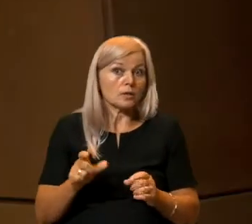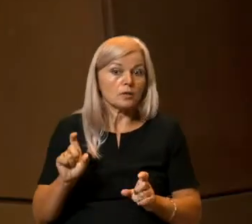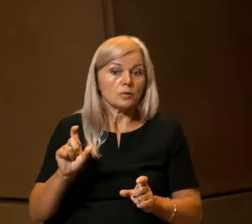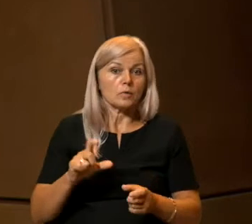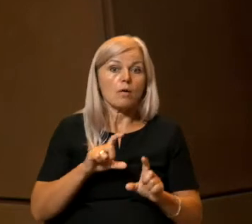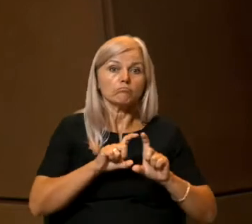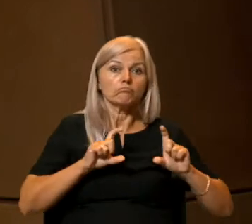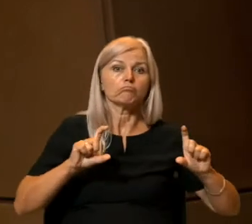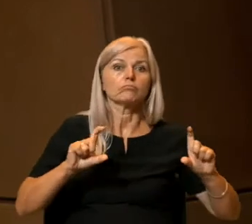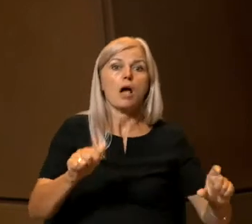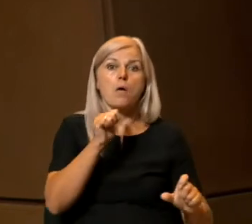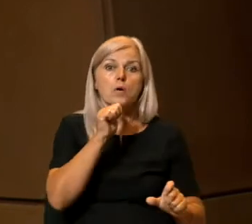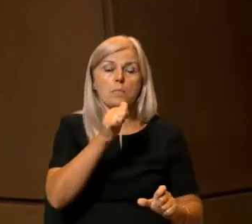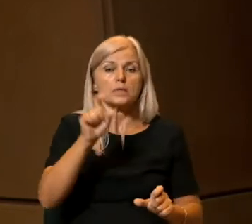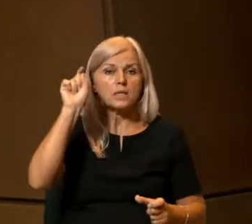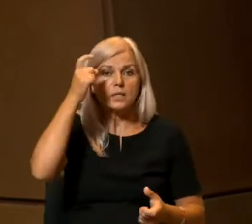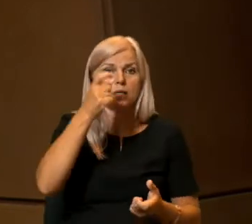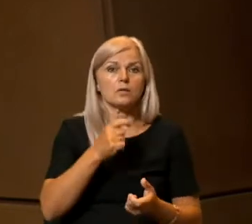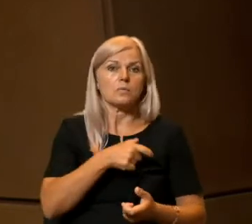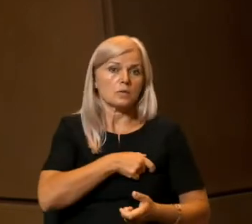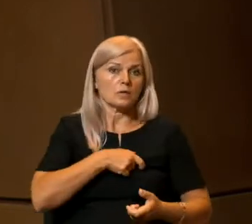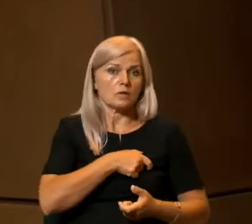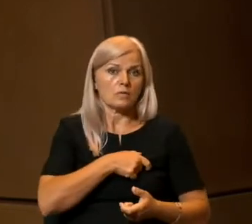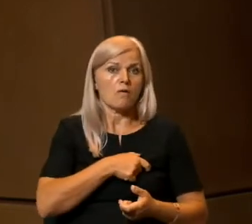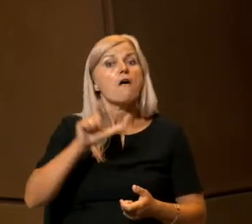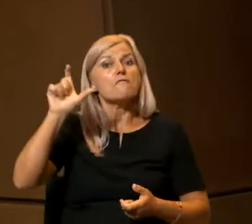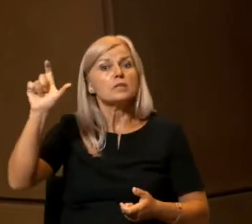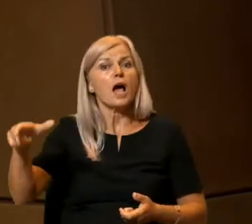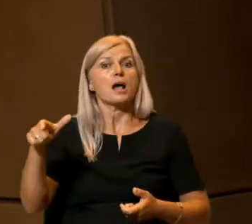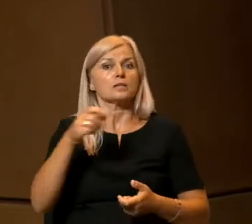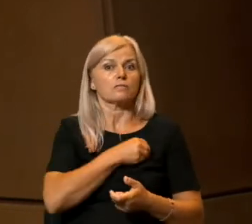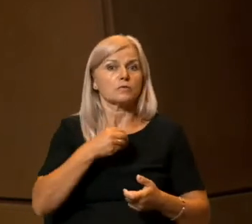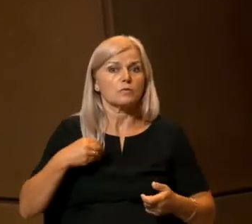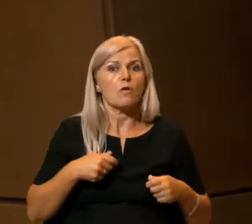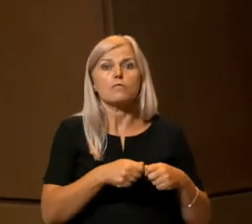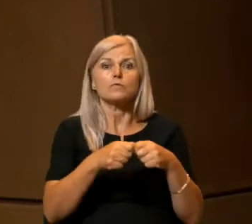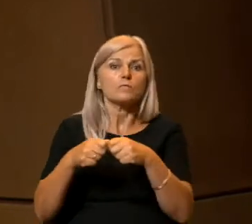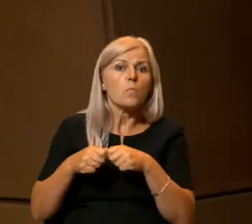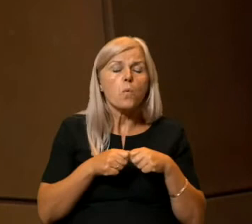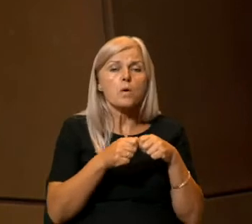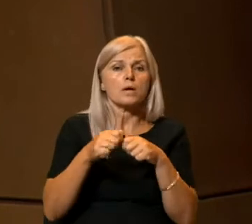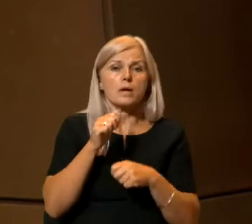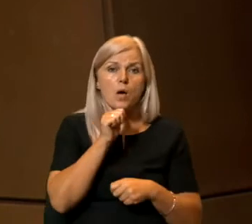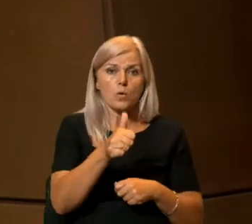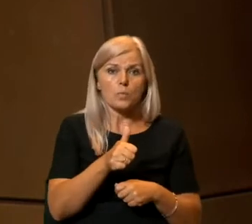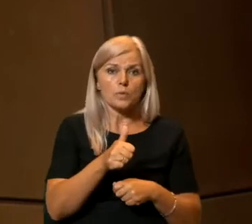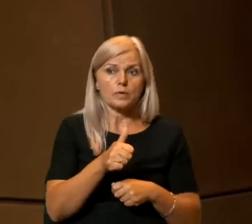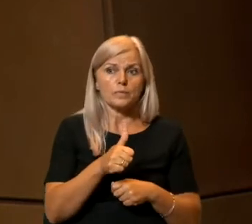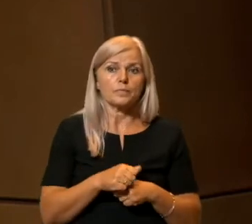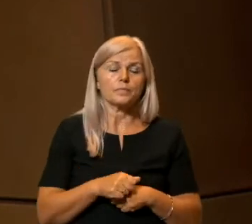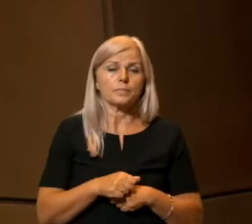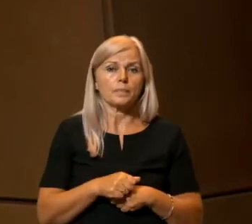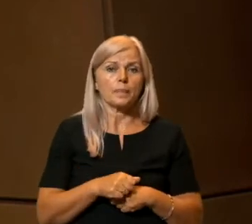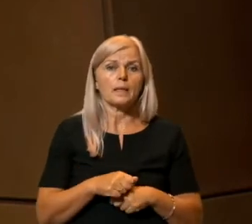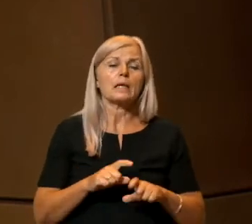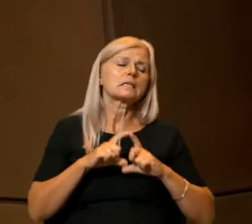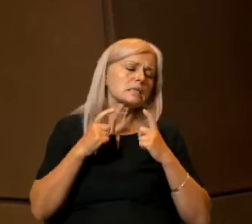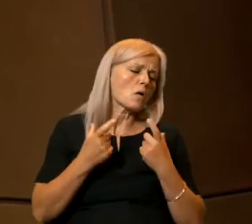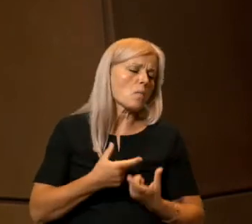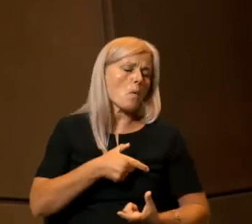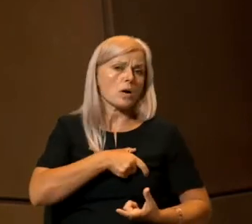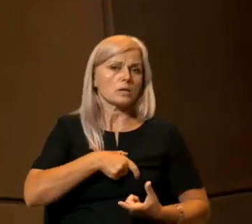Centrum Solidarności, w Gdańsku, w Polsce, w Zjednoczonej Europie, z całego serca